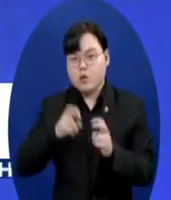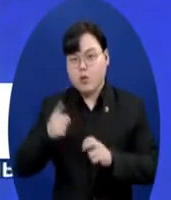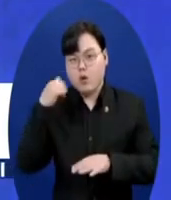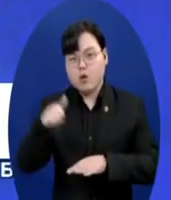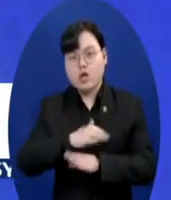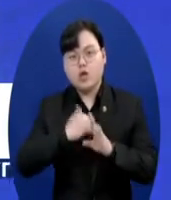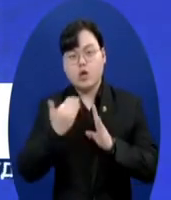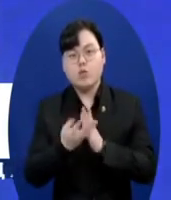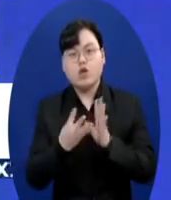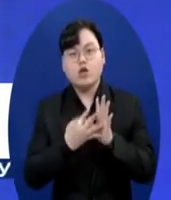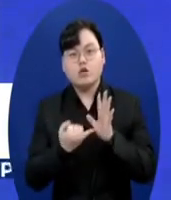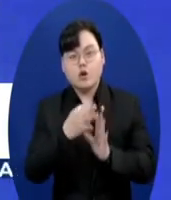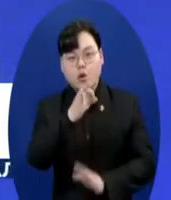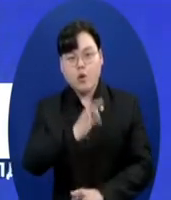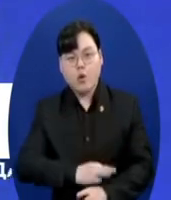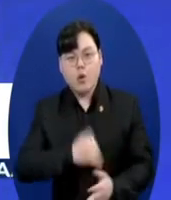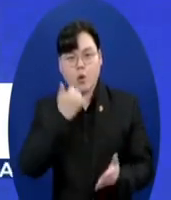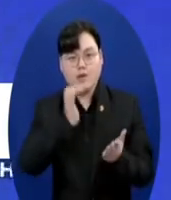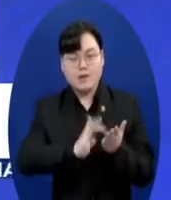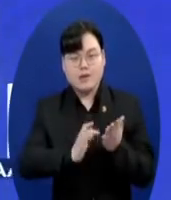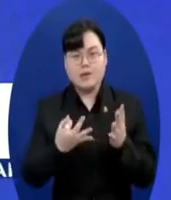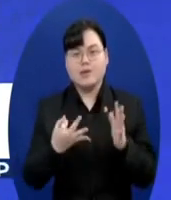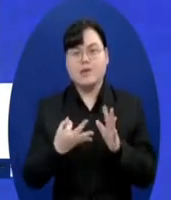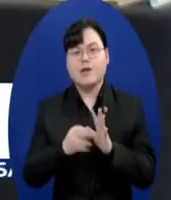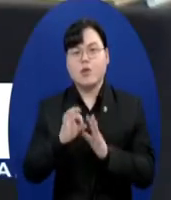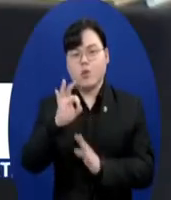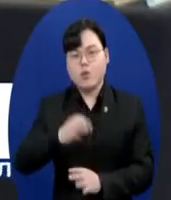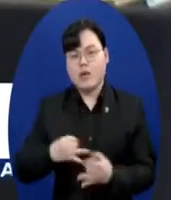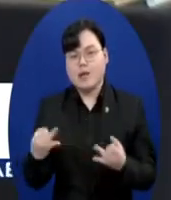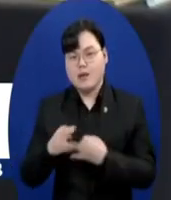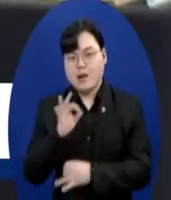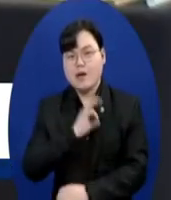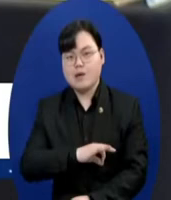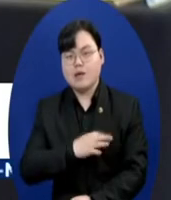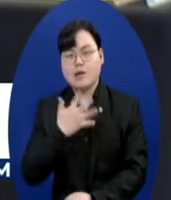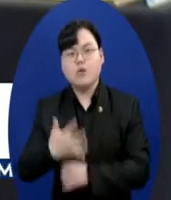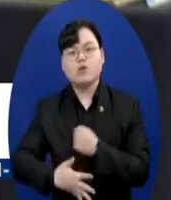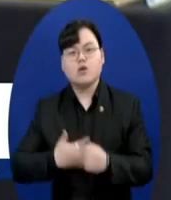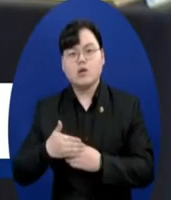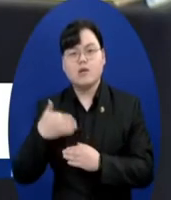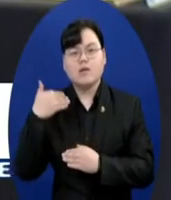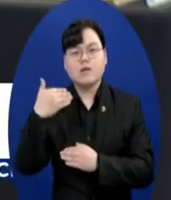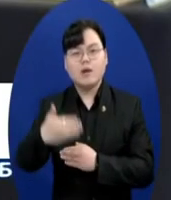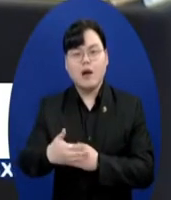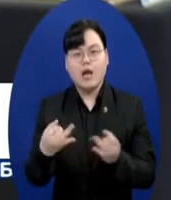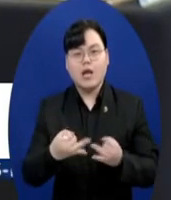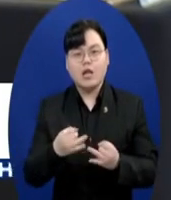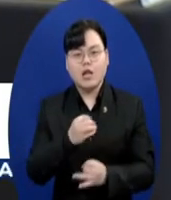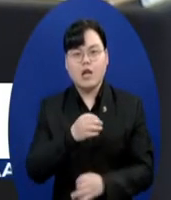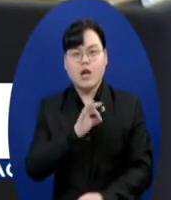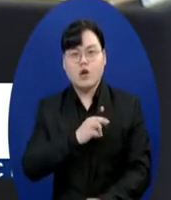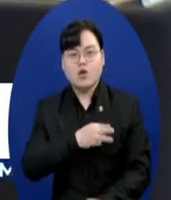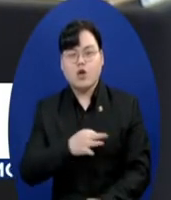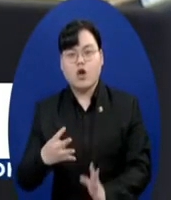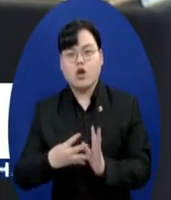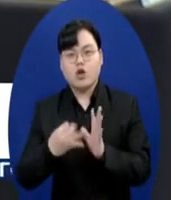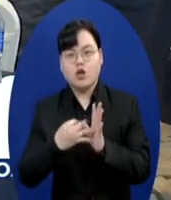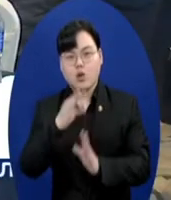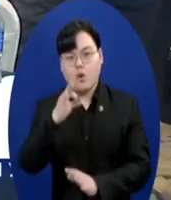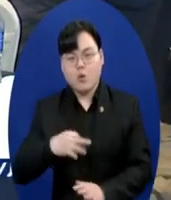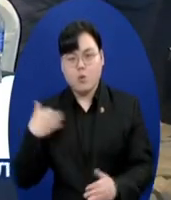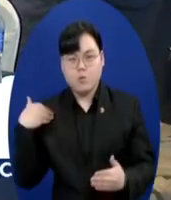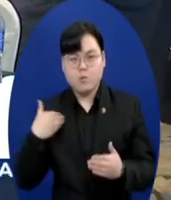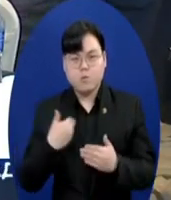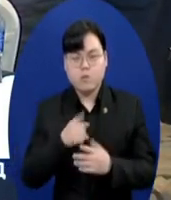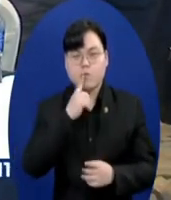нийт төрхийн 96% нь гар утас, 80% нь интернет ашиглаж байна. Ирэх 5 жилд багтаад интернет хэрэглэгчдийн тоог 97% хүргэх